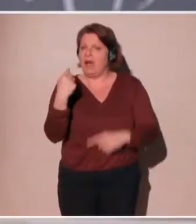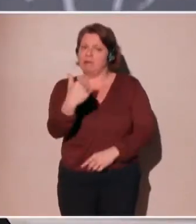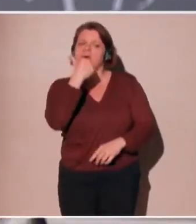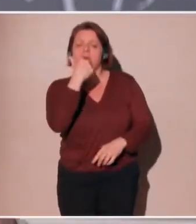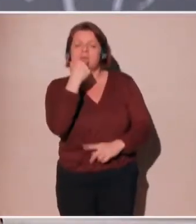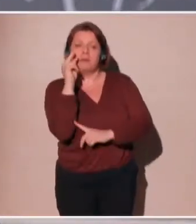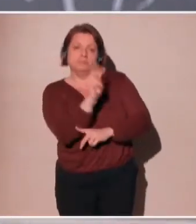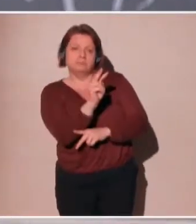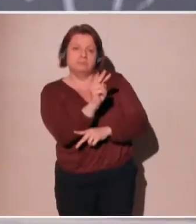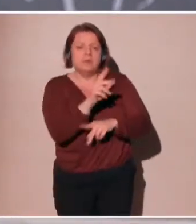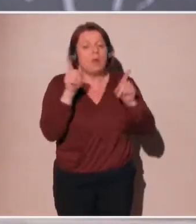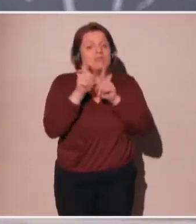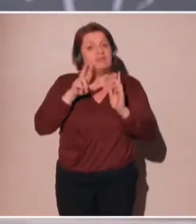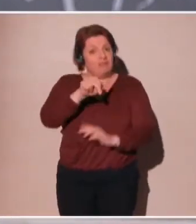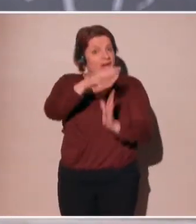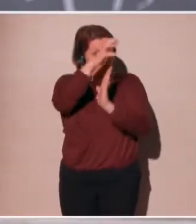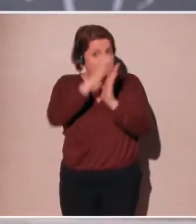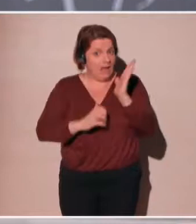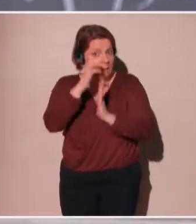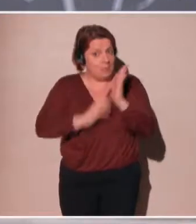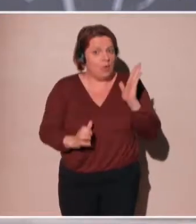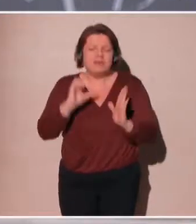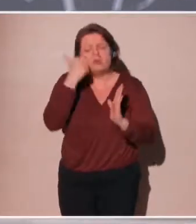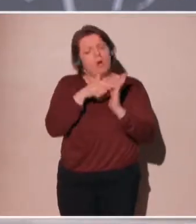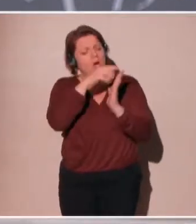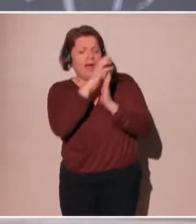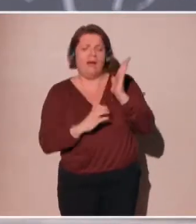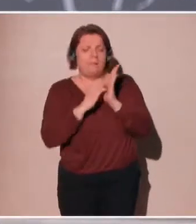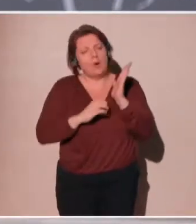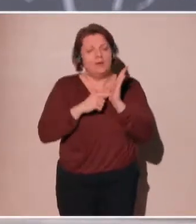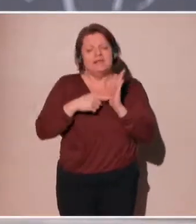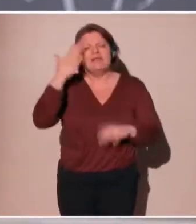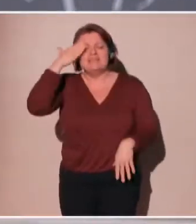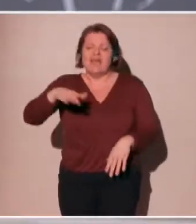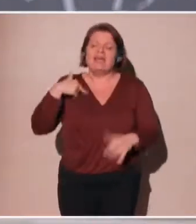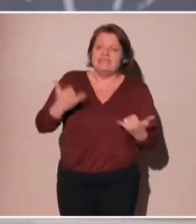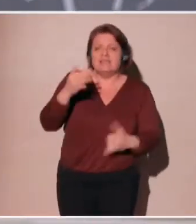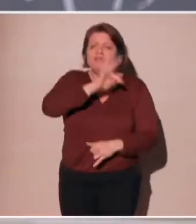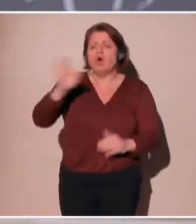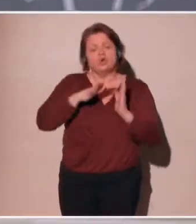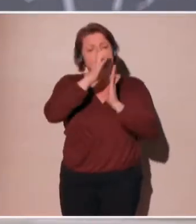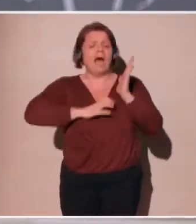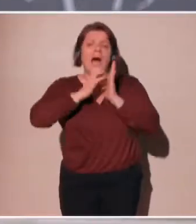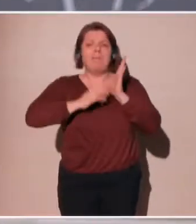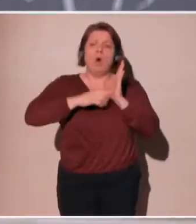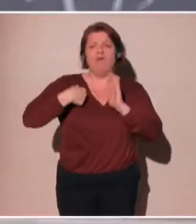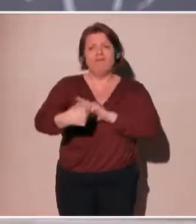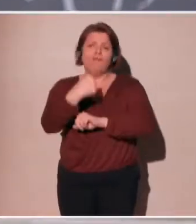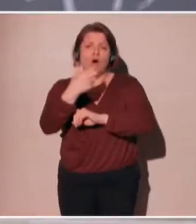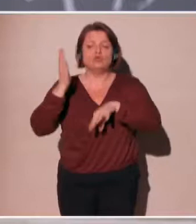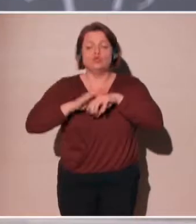fait qu'on va avoir un rapport. Alors, c'est pas seulement le rapport, parce qu'en France, on est assez fort pour avoir des rapports et qu'il ne se passe rien